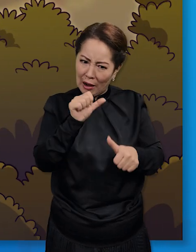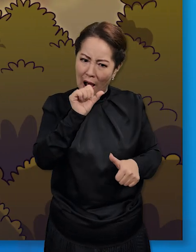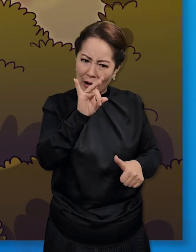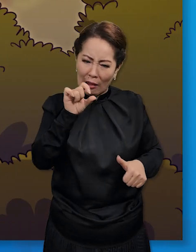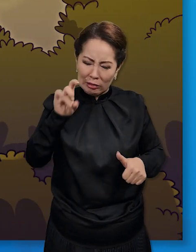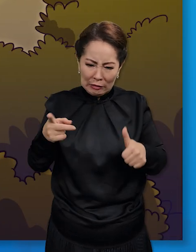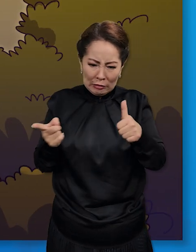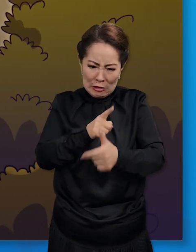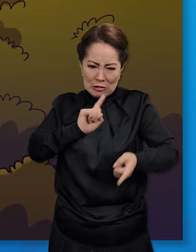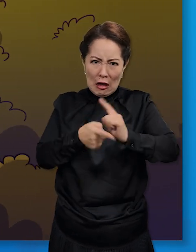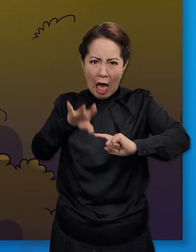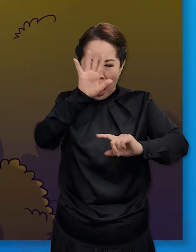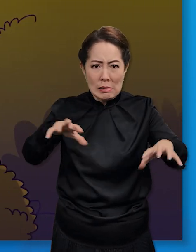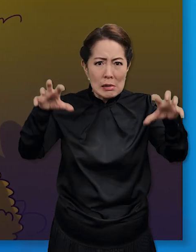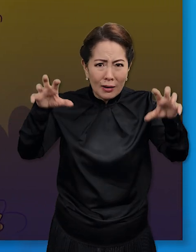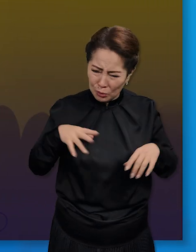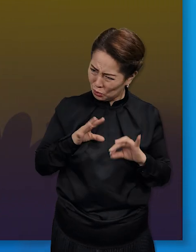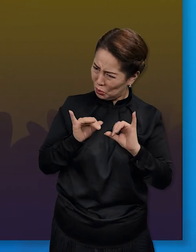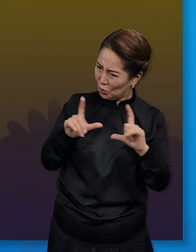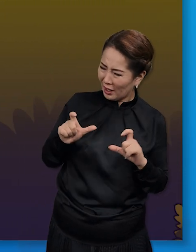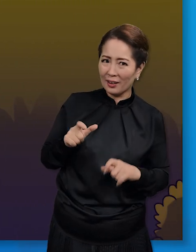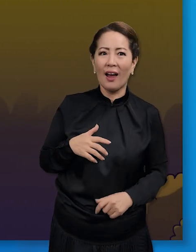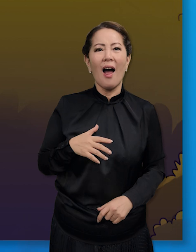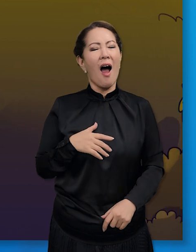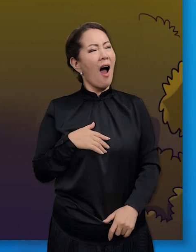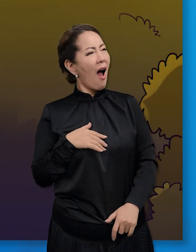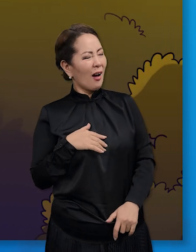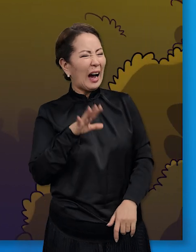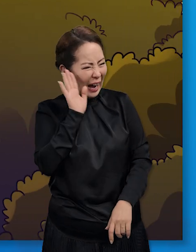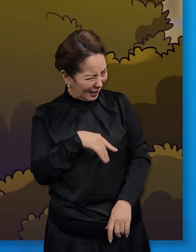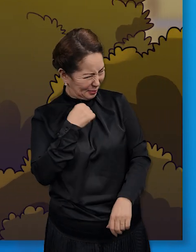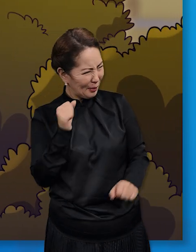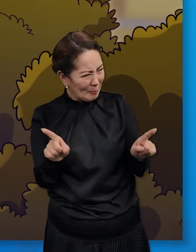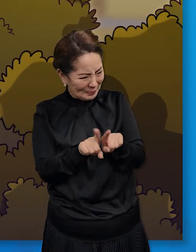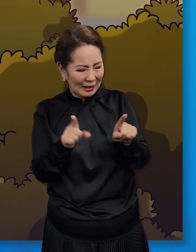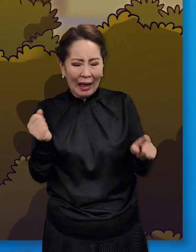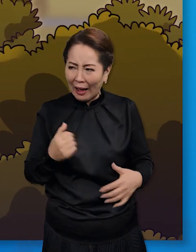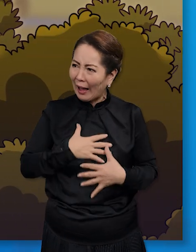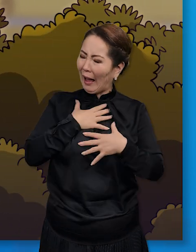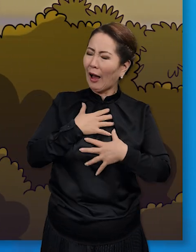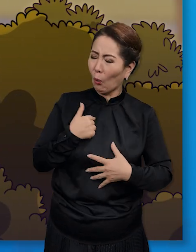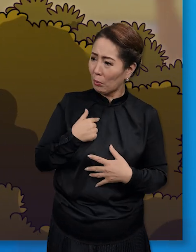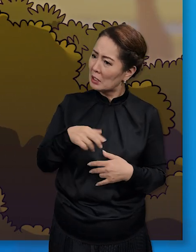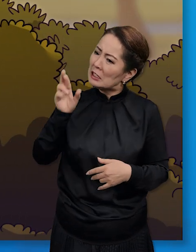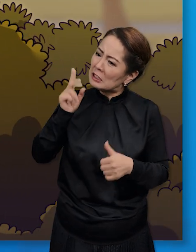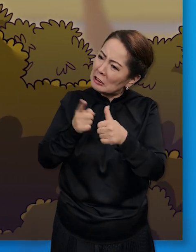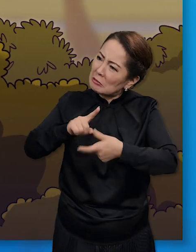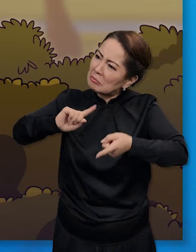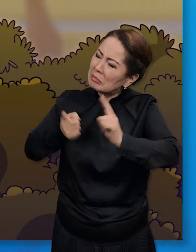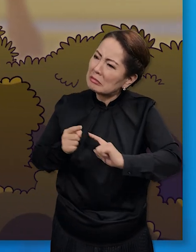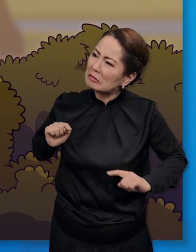амар нэртэй болчихсон байх юм. Харин тийм ээ. Би бас гайхаад л юм. Яагаад тийм нэртэй болчихдог